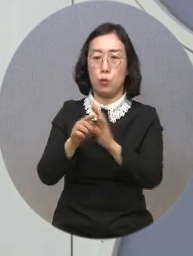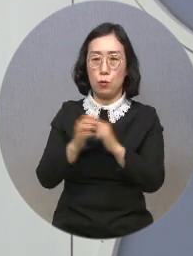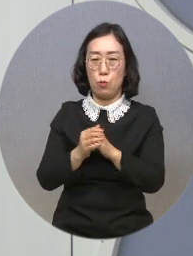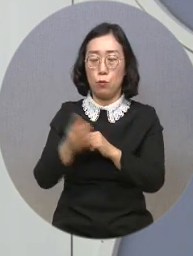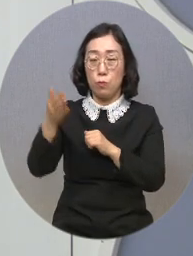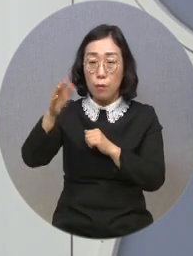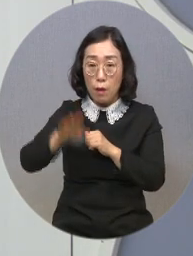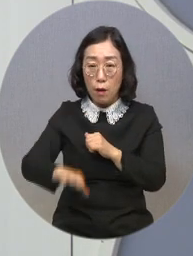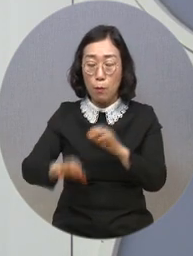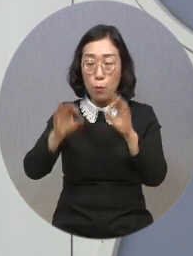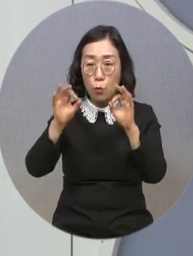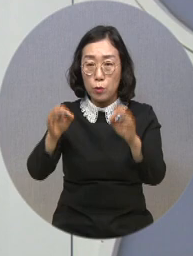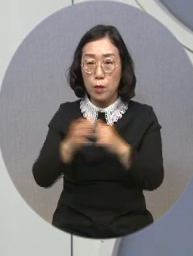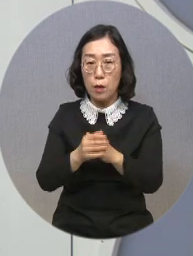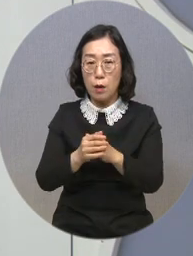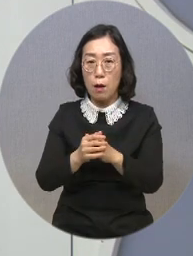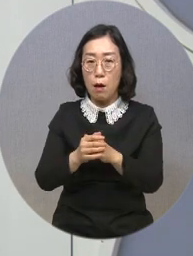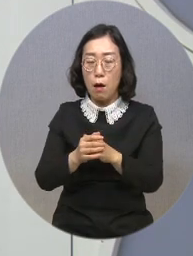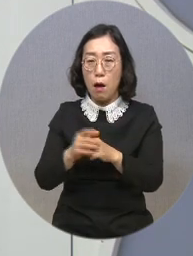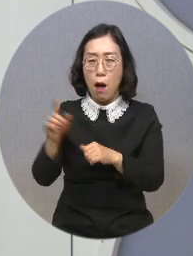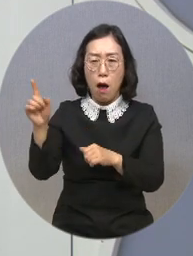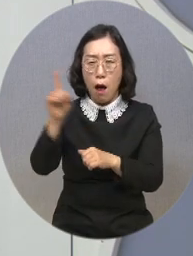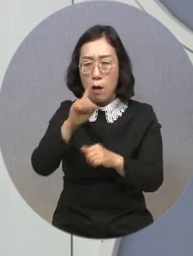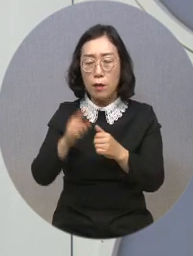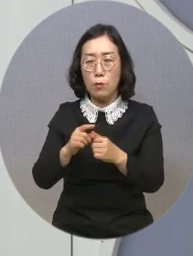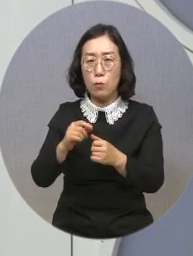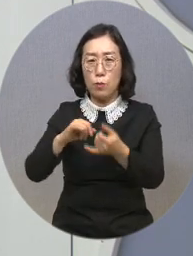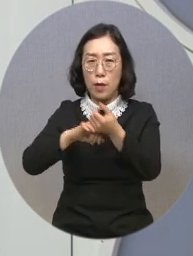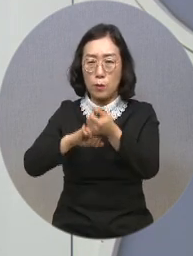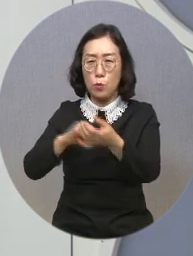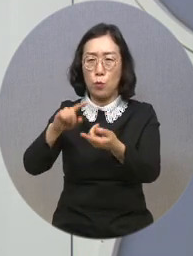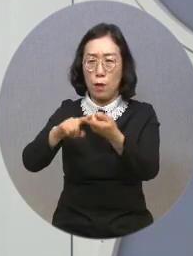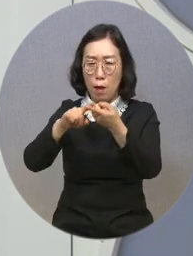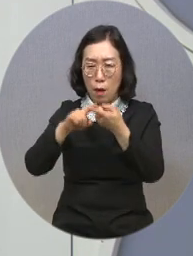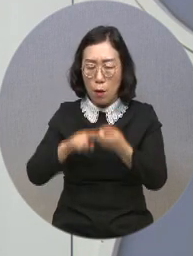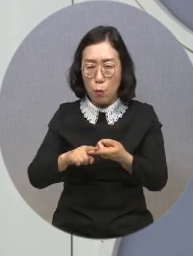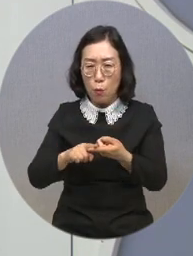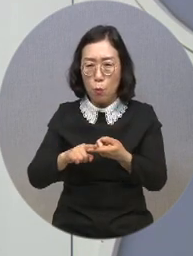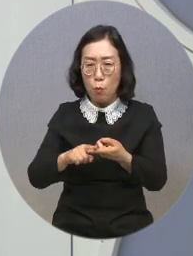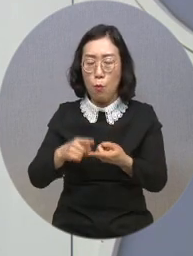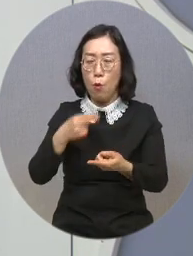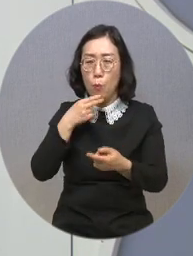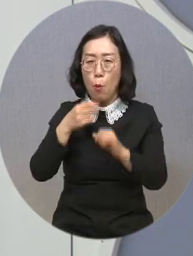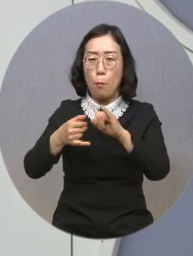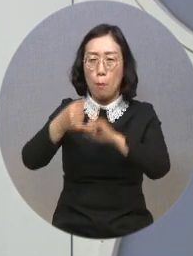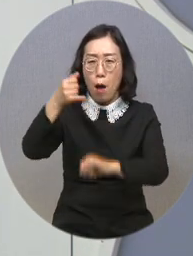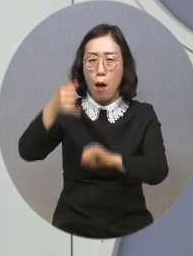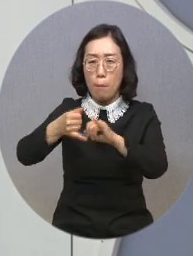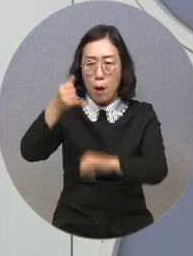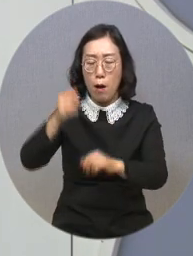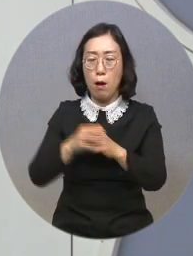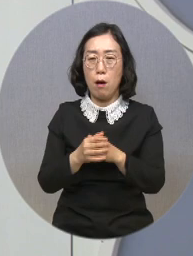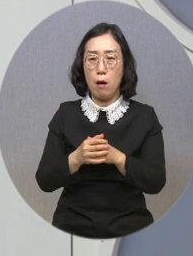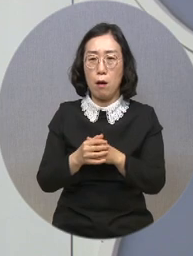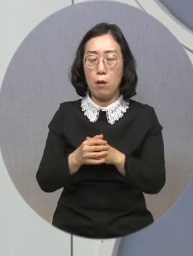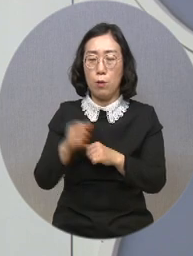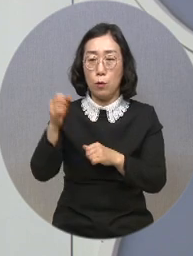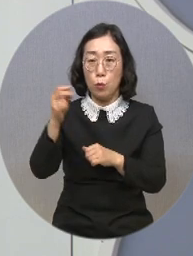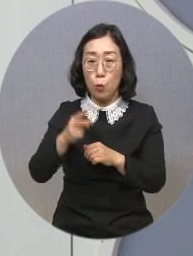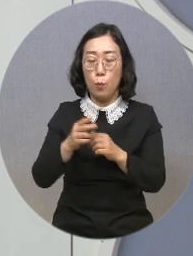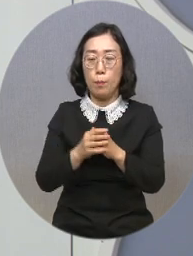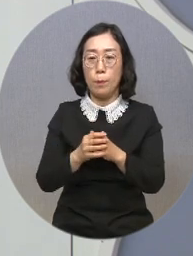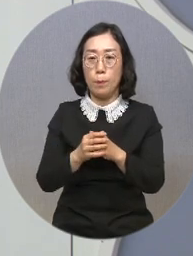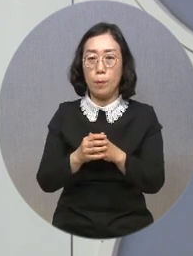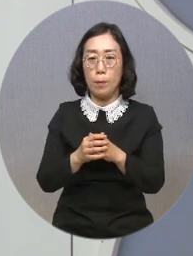근데 하나도 그대로 지킨 게 없다. 하나도 지킨 게 없다. 그러면서 하시는